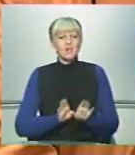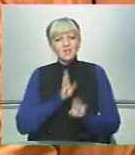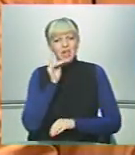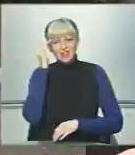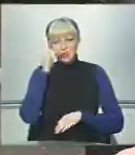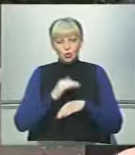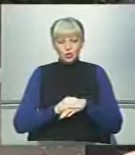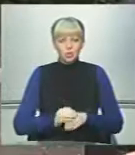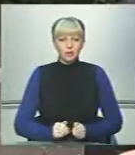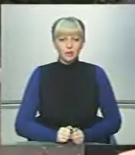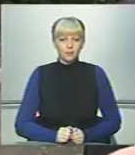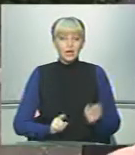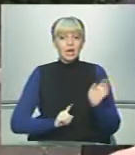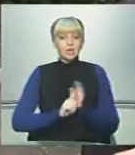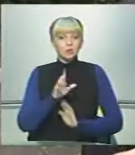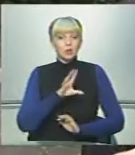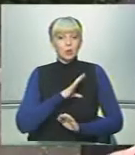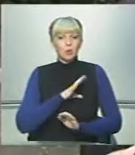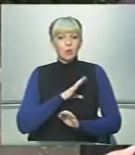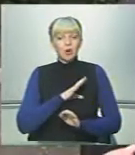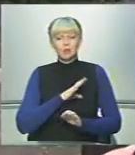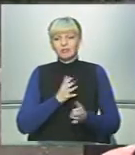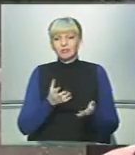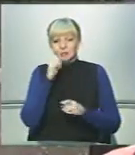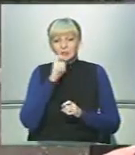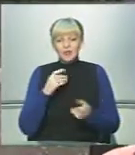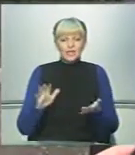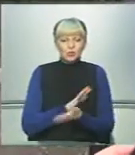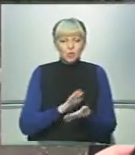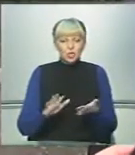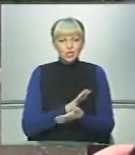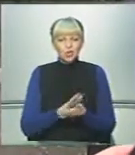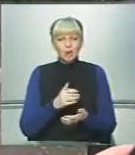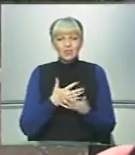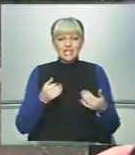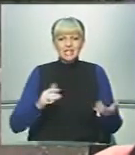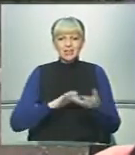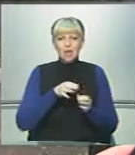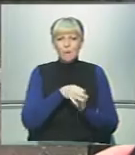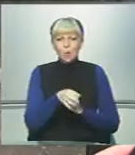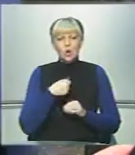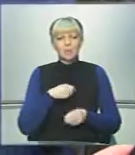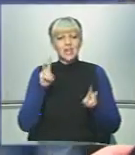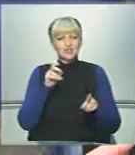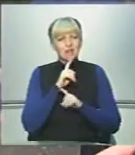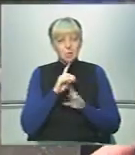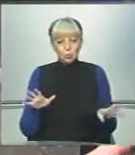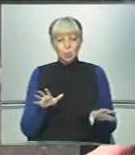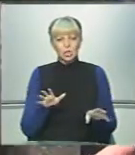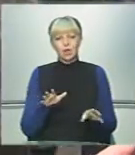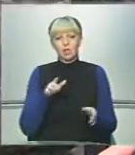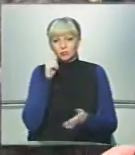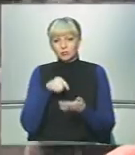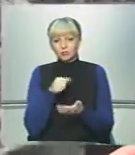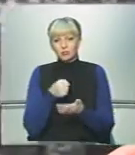і вночі. Спочатку була перетрубація, спочатку ми зачищали, ми були в різних населених пунктах, їх називати не буду, дійшли